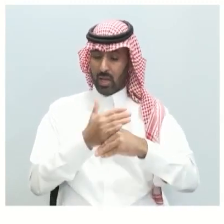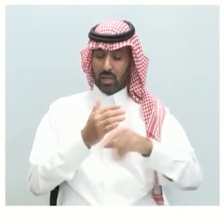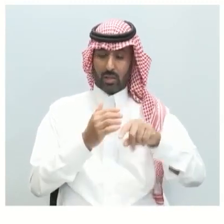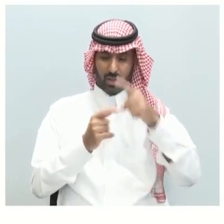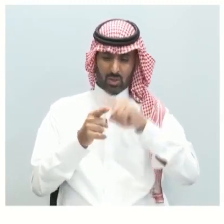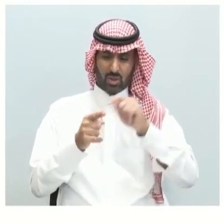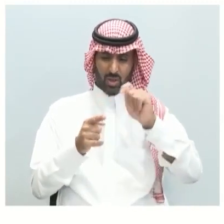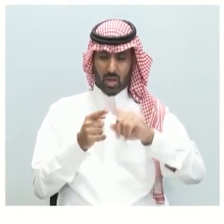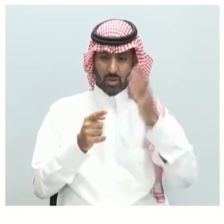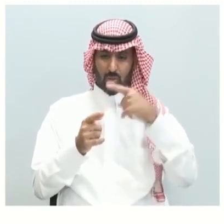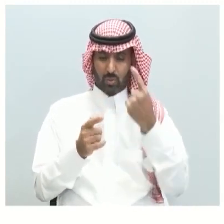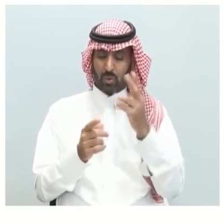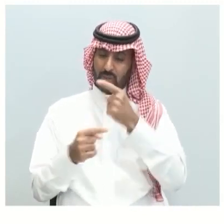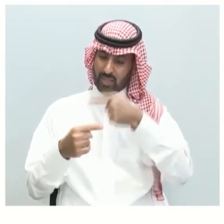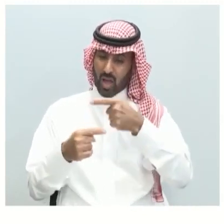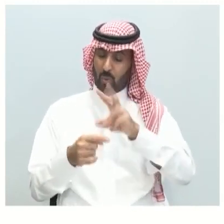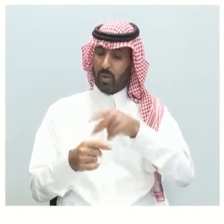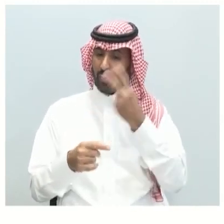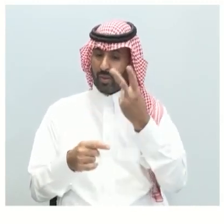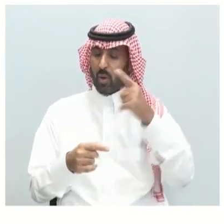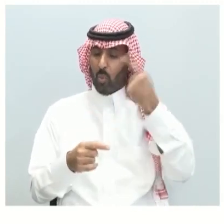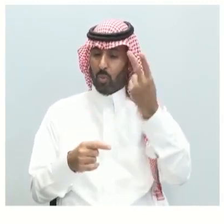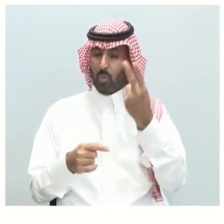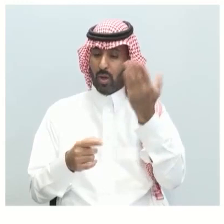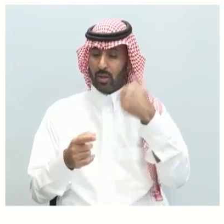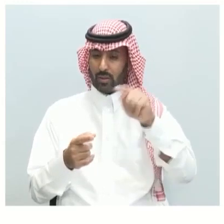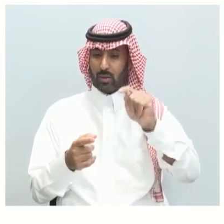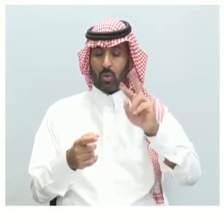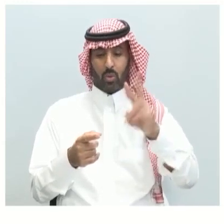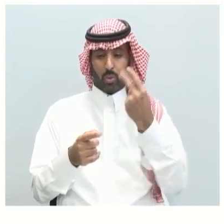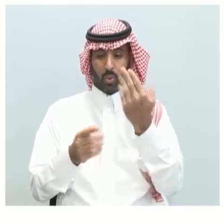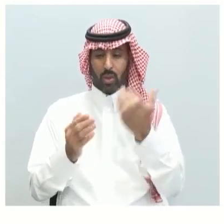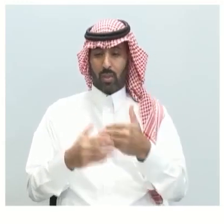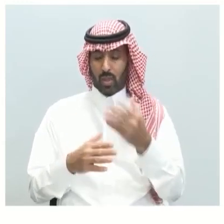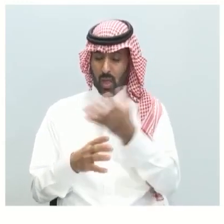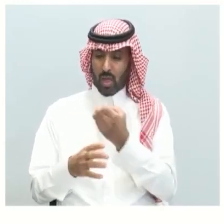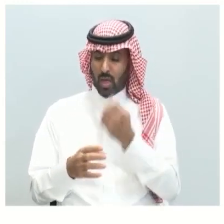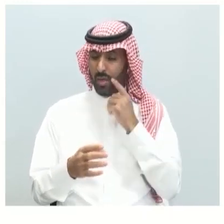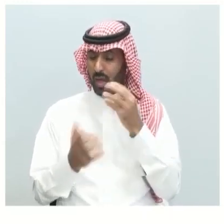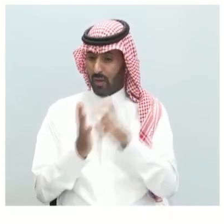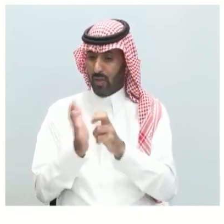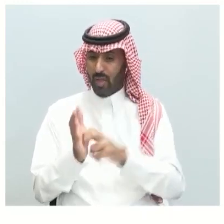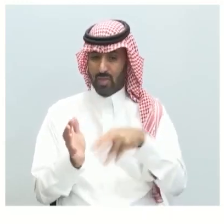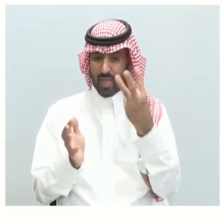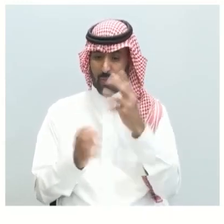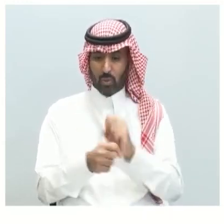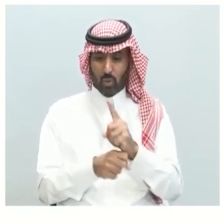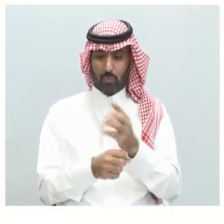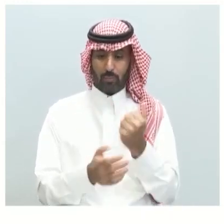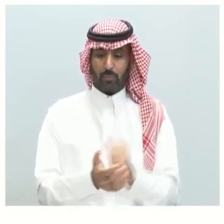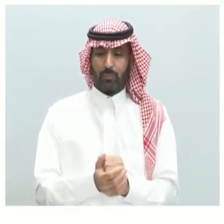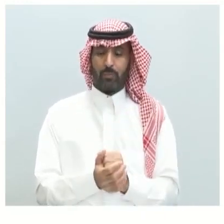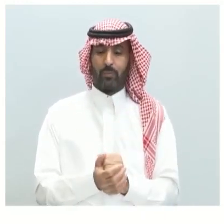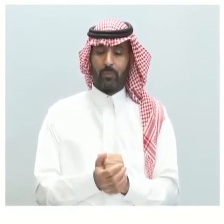الحراره الثاني وبهذا انا اشتق القانون الثالث من قوانين الغازات